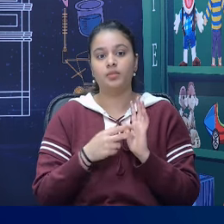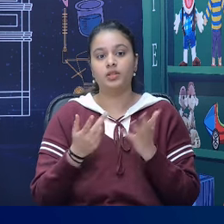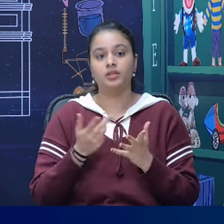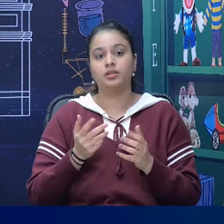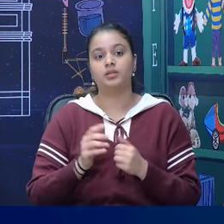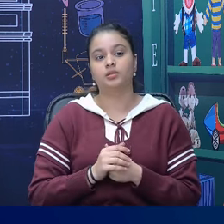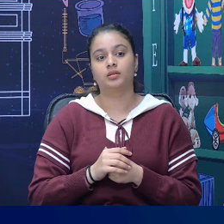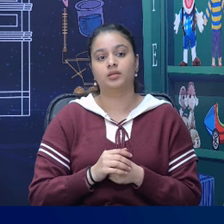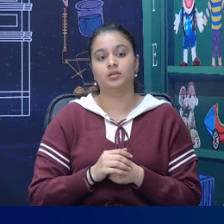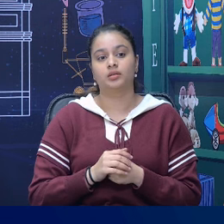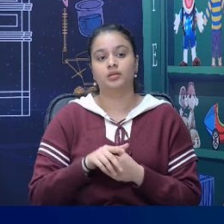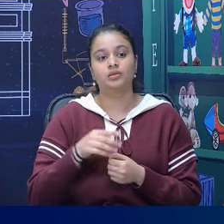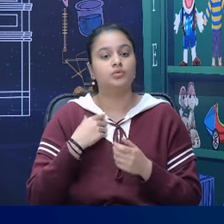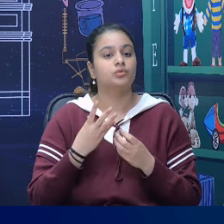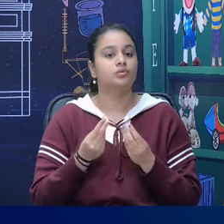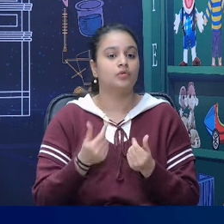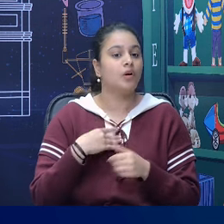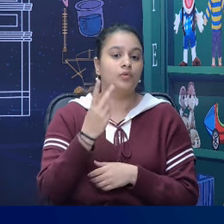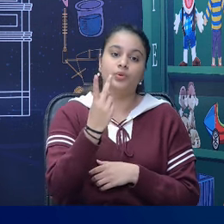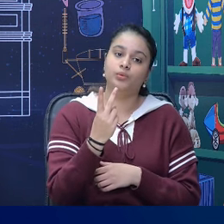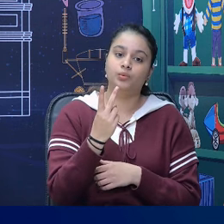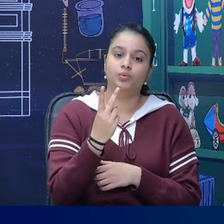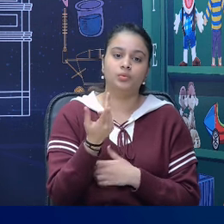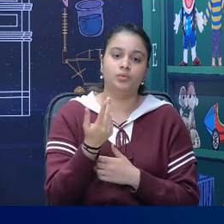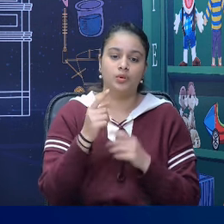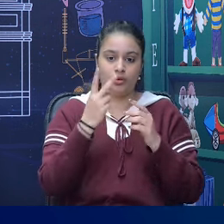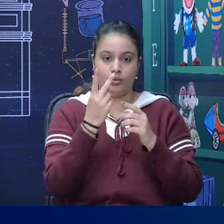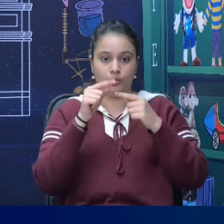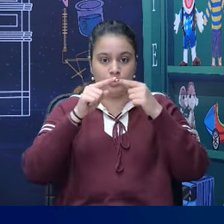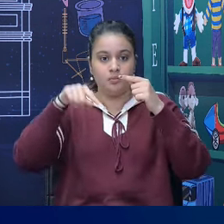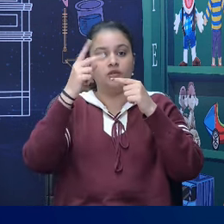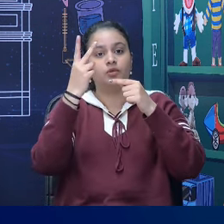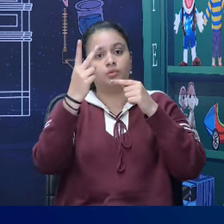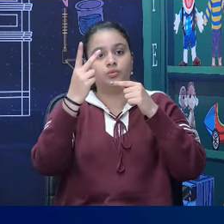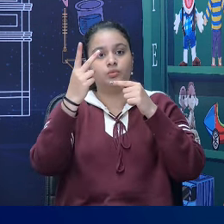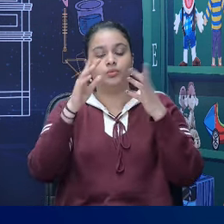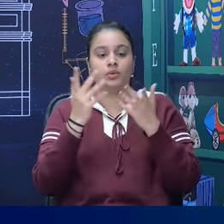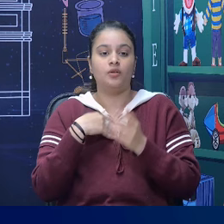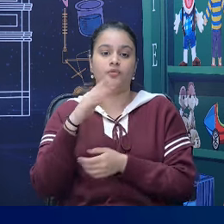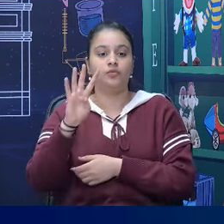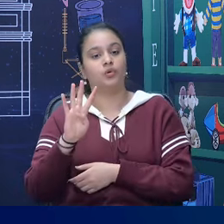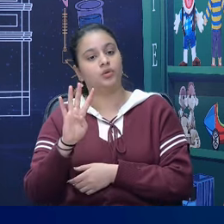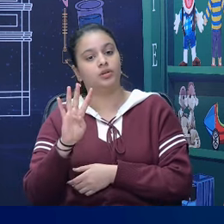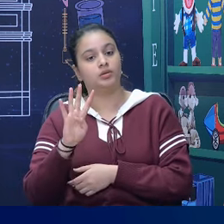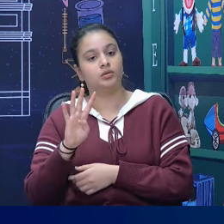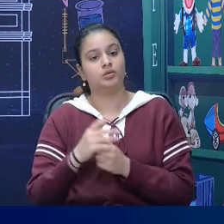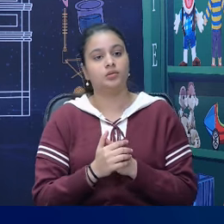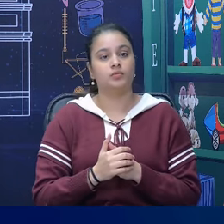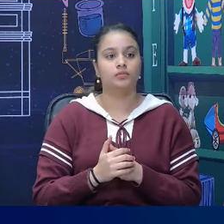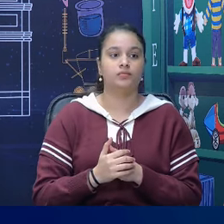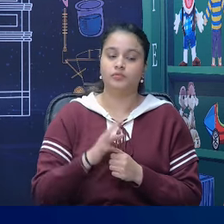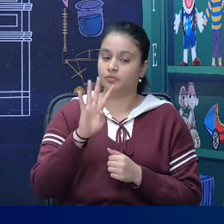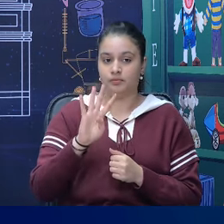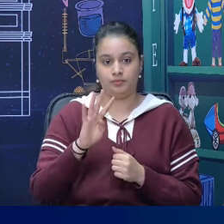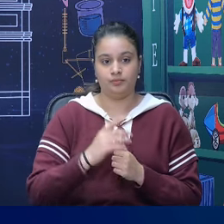निकलेगा इसको हम कैसे हल करेंगे ू 2 की पावर टू कैसे हल करेंगे 4 4 2 की पावर ट को हमने किया